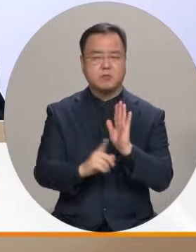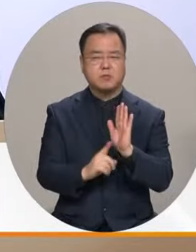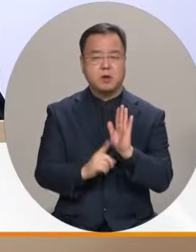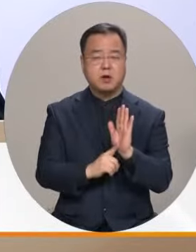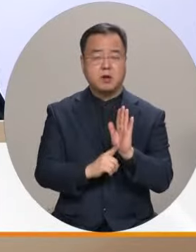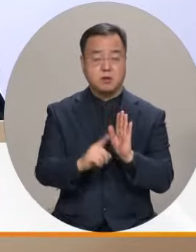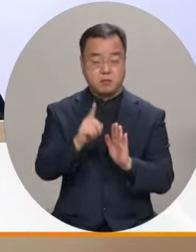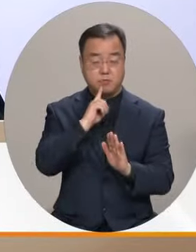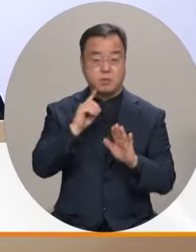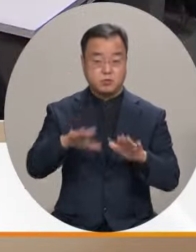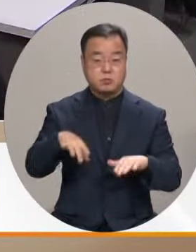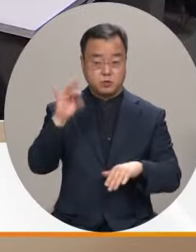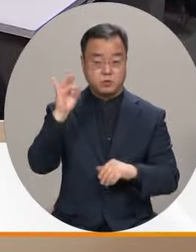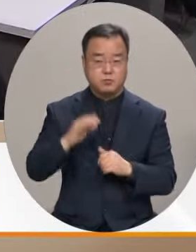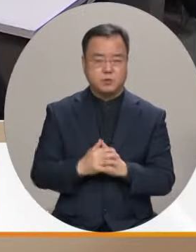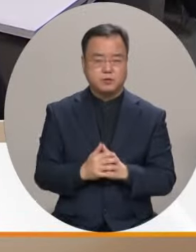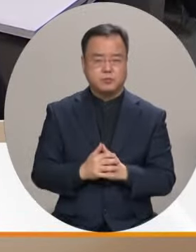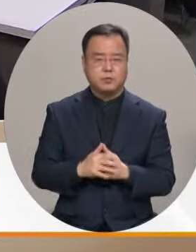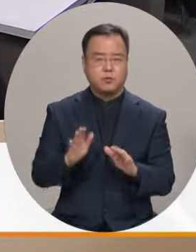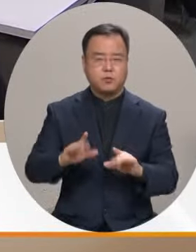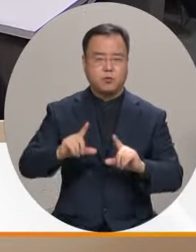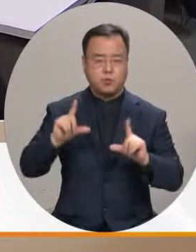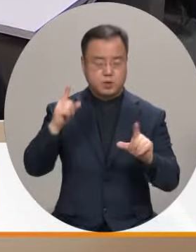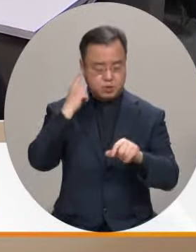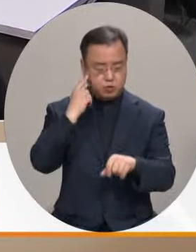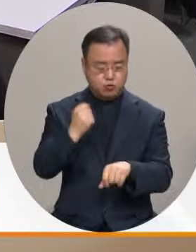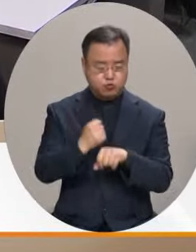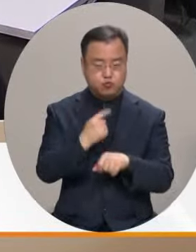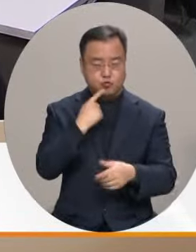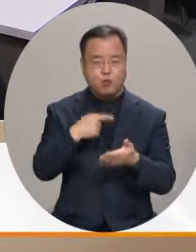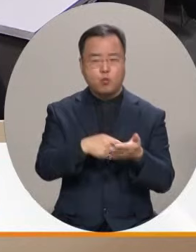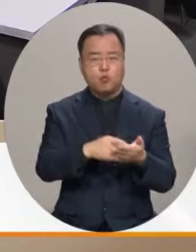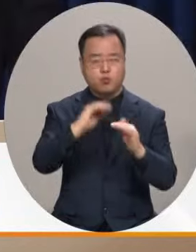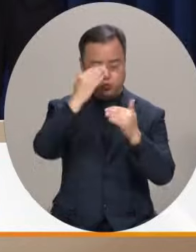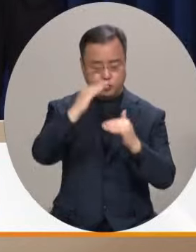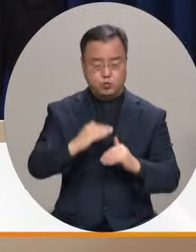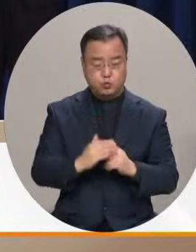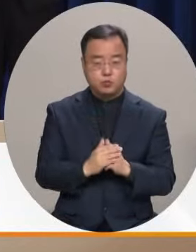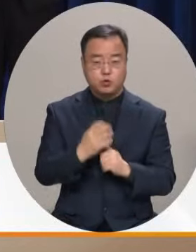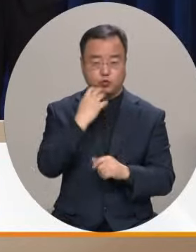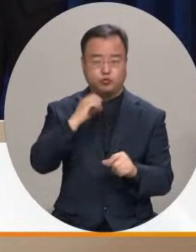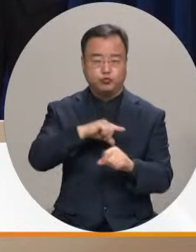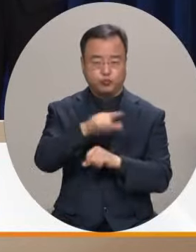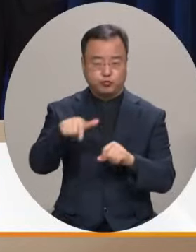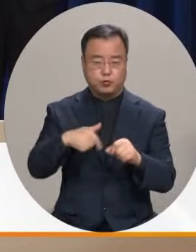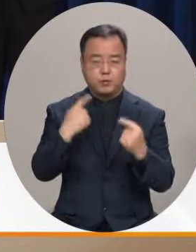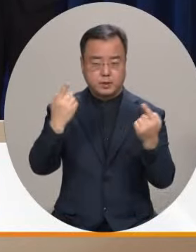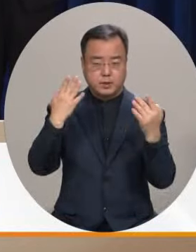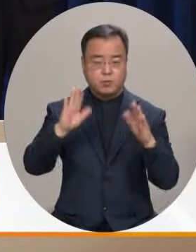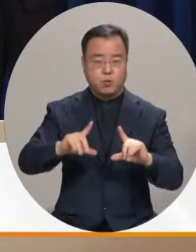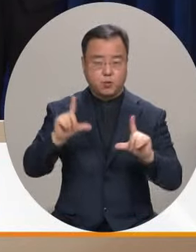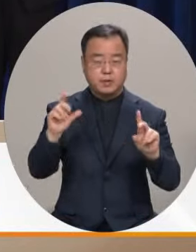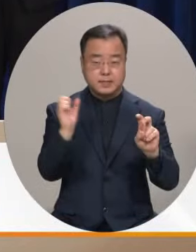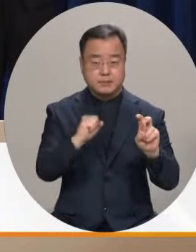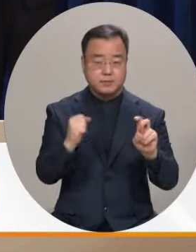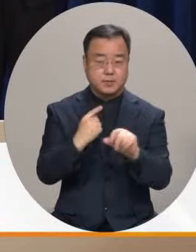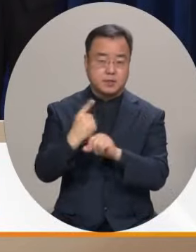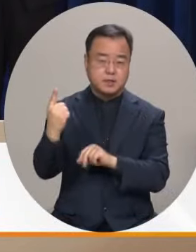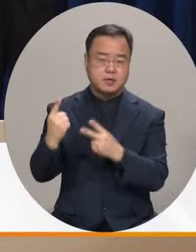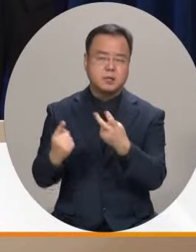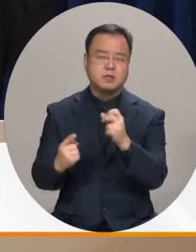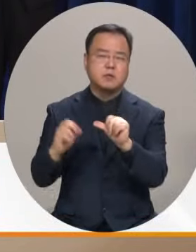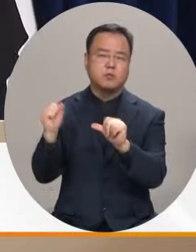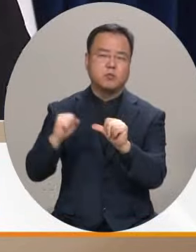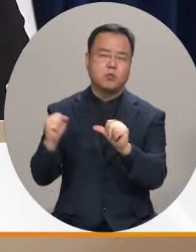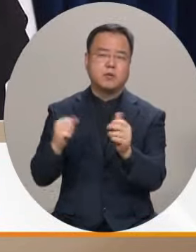올해 초에 정체 연구 보고서가 나왔는데 여기서 수도권 대학 같은 경우는 올해는 20% 내년에는 25%